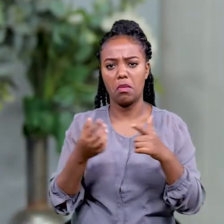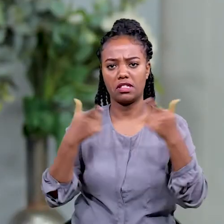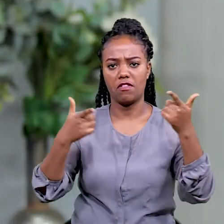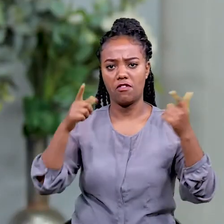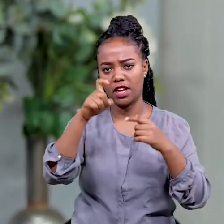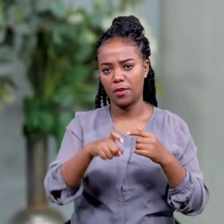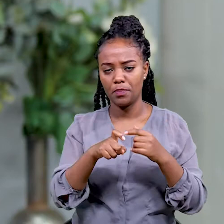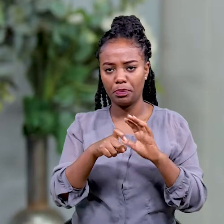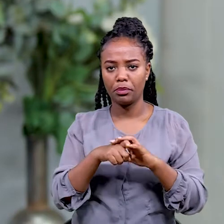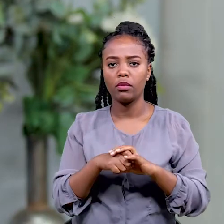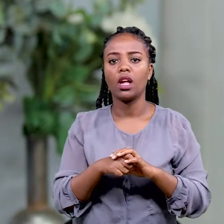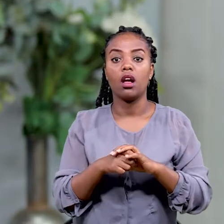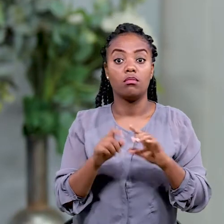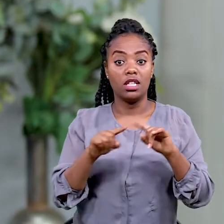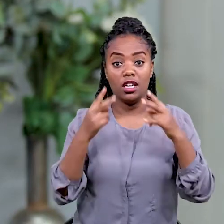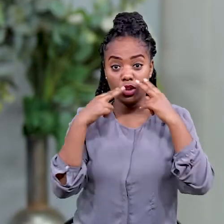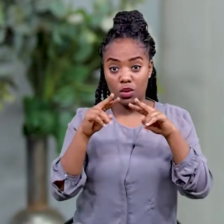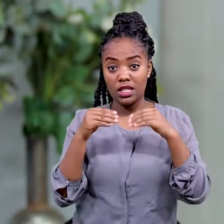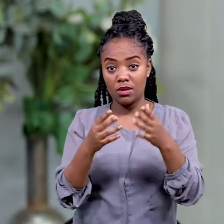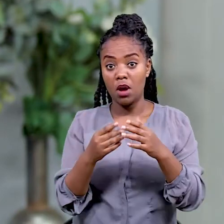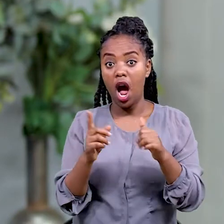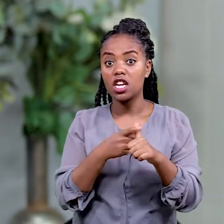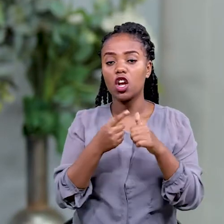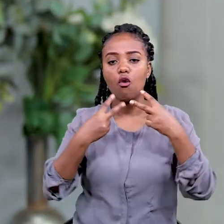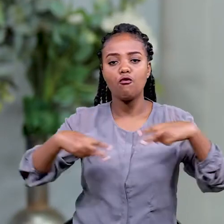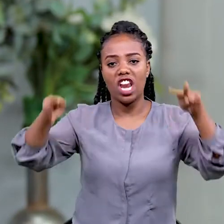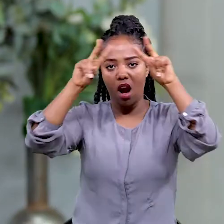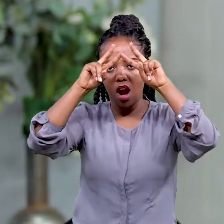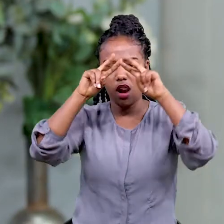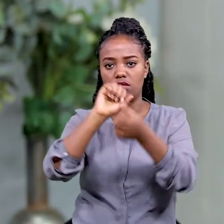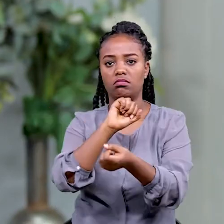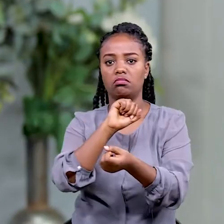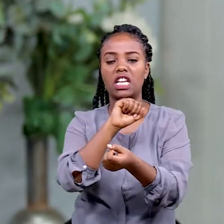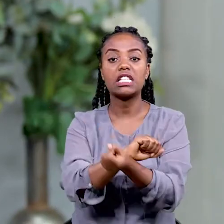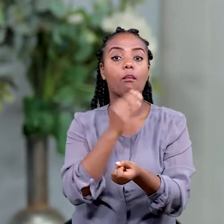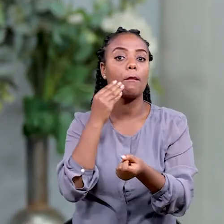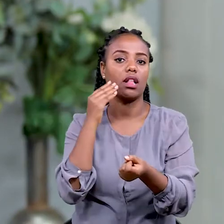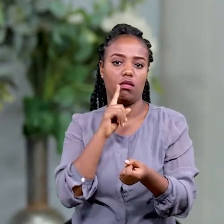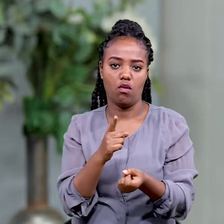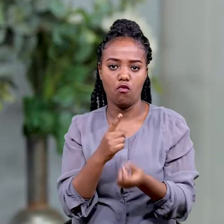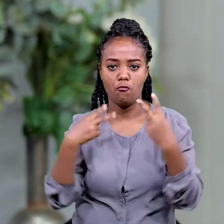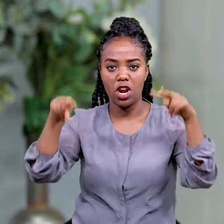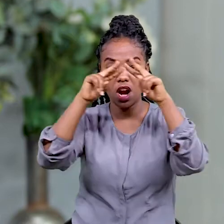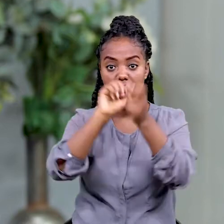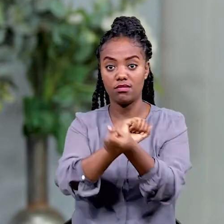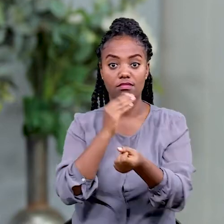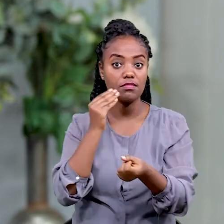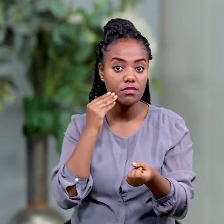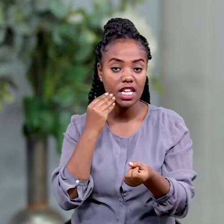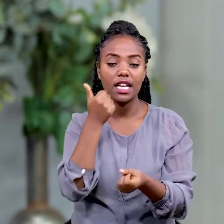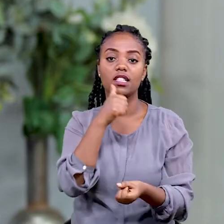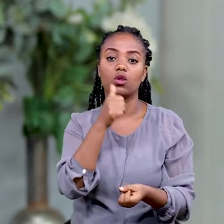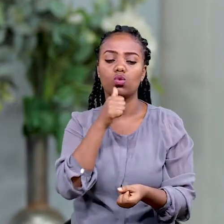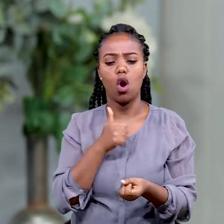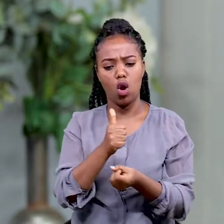ለምሳሌ ትኩረት ከተሰጠባቸው አንዱ ፌዴራል ማረሚያ ቤት ነው። ቢያንስ ፌዴራል ማረሚያ ቤት